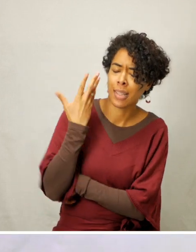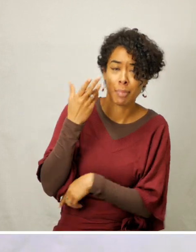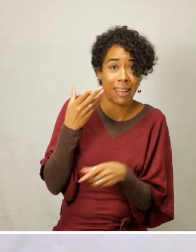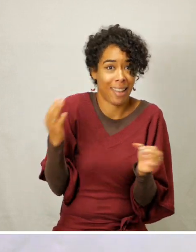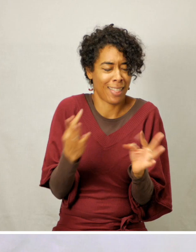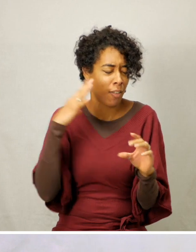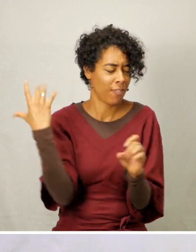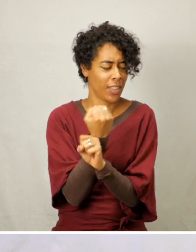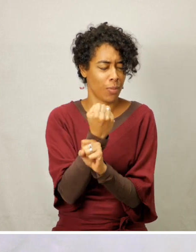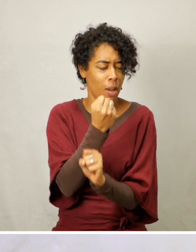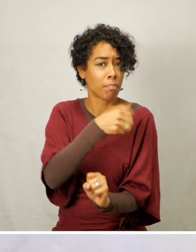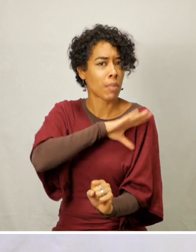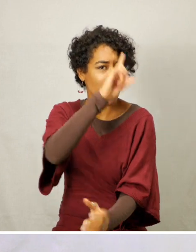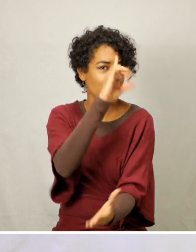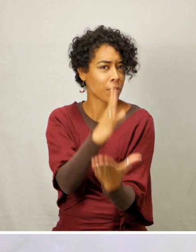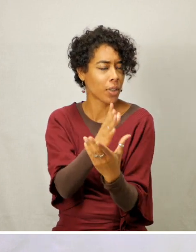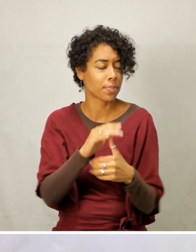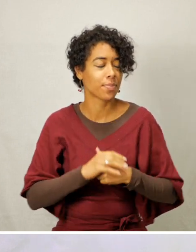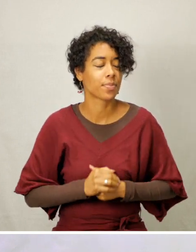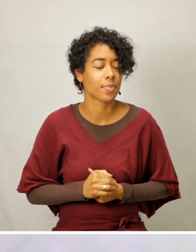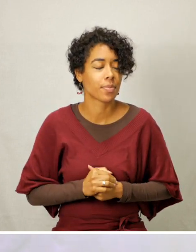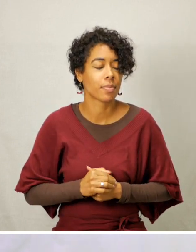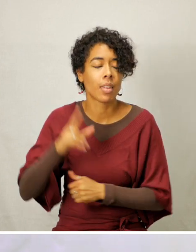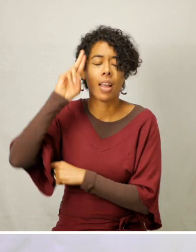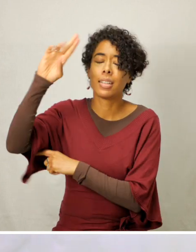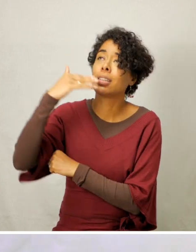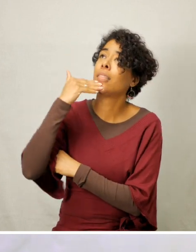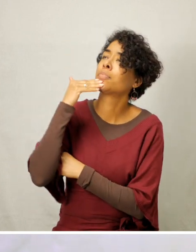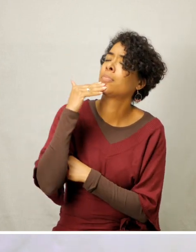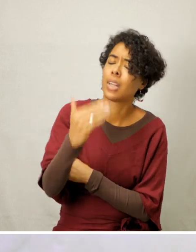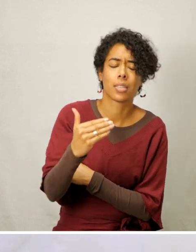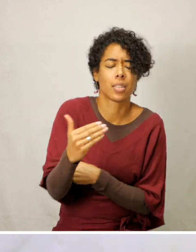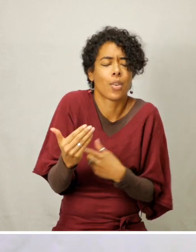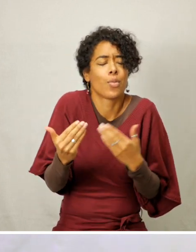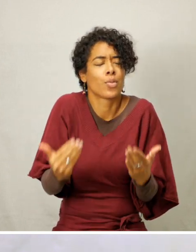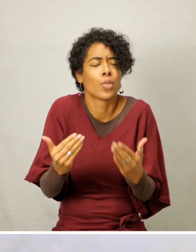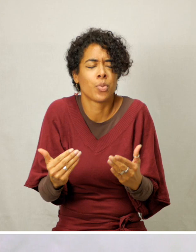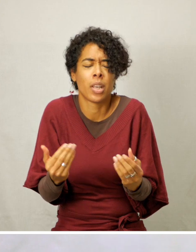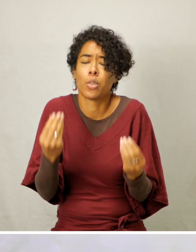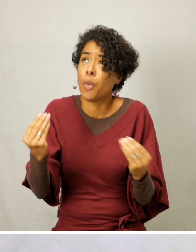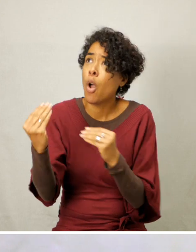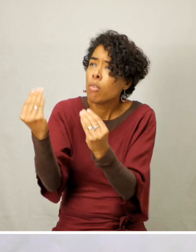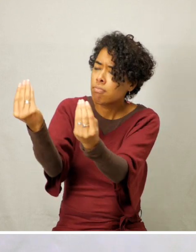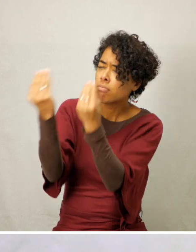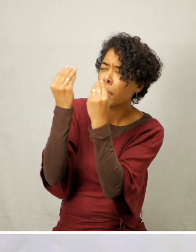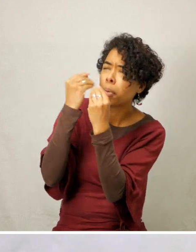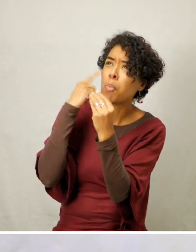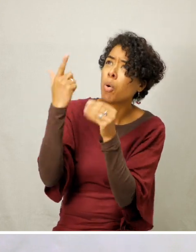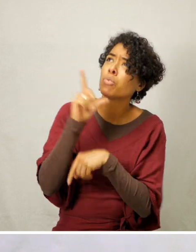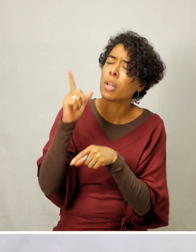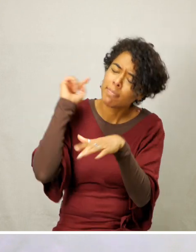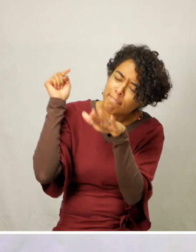foi. Seigneur, merci pour ta parole, merci parce que encore aujourd'hui, Seigneur, tu veux nous instruire et nous amener plus loin avec toi. Tu veux